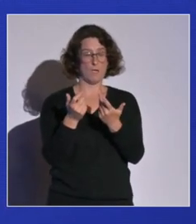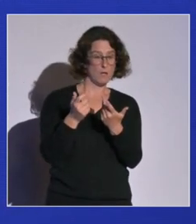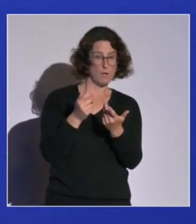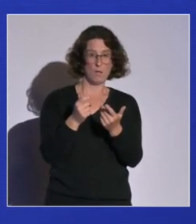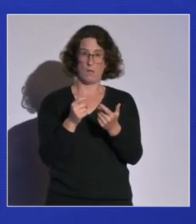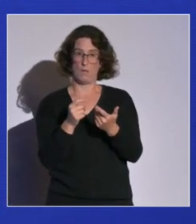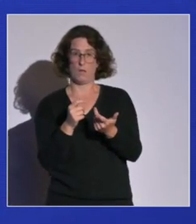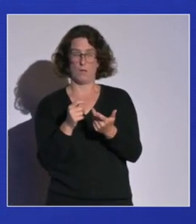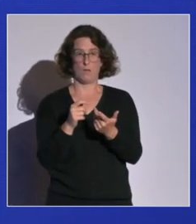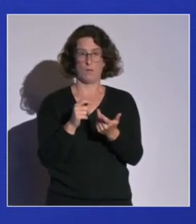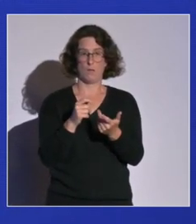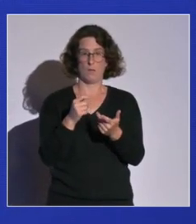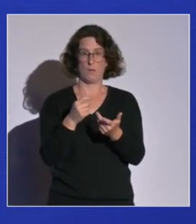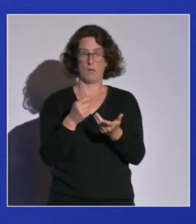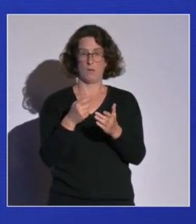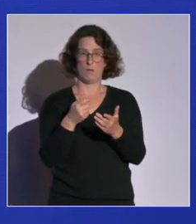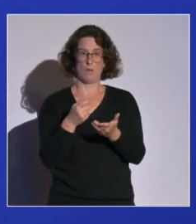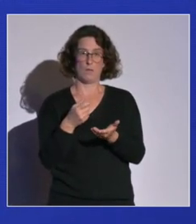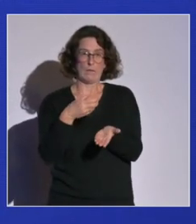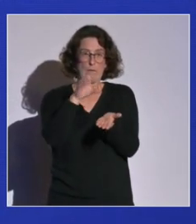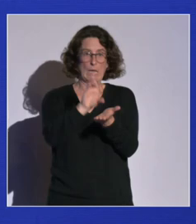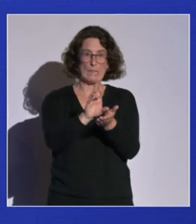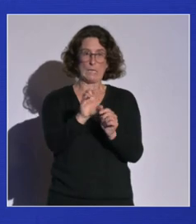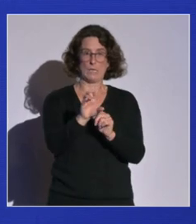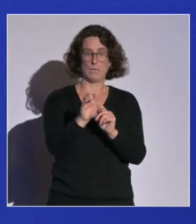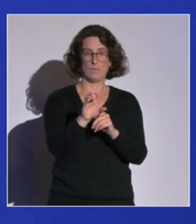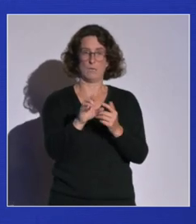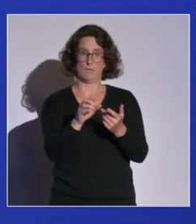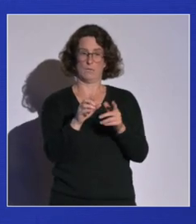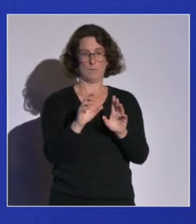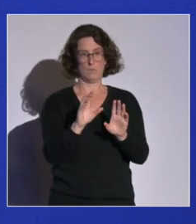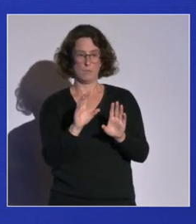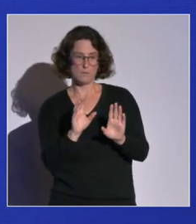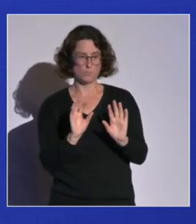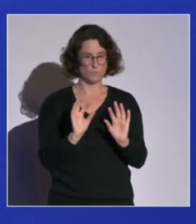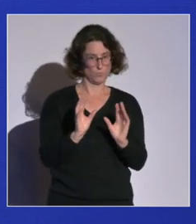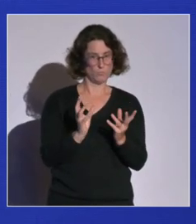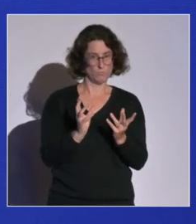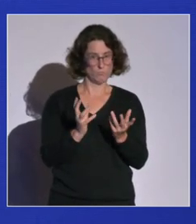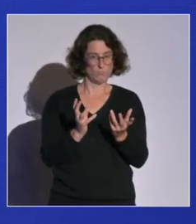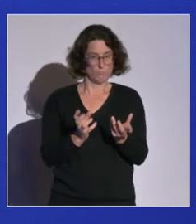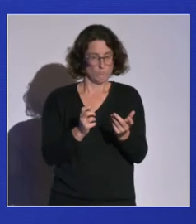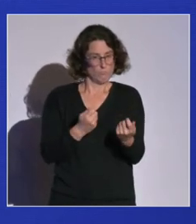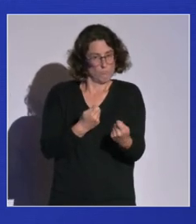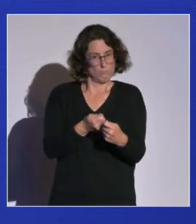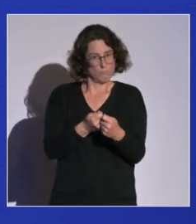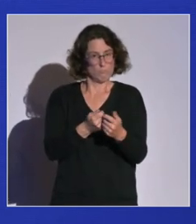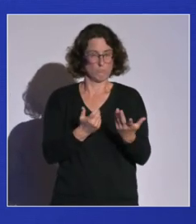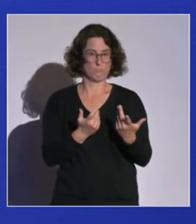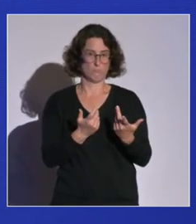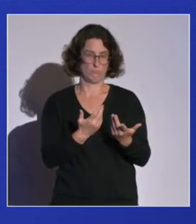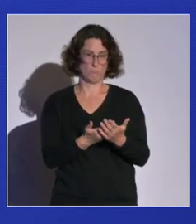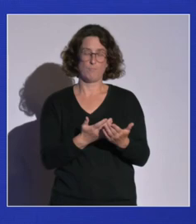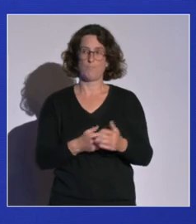soient considérés comme souhaitables. Et donc, il y a là quelque chose d'évidemment très important. Ça, c'est le premier